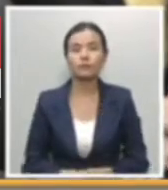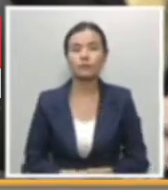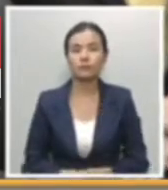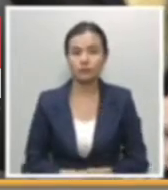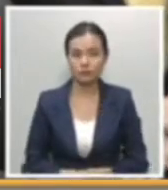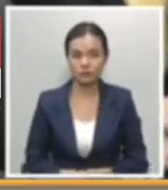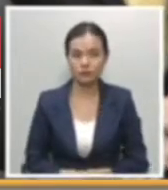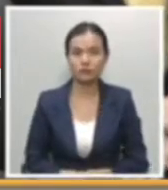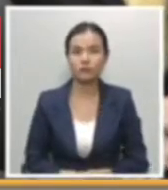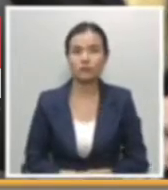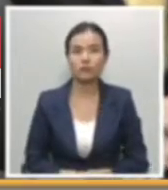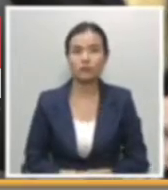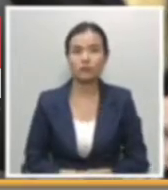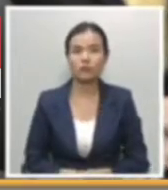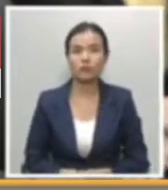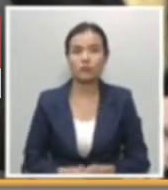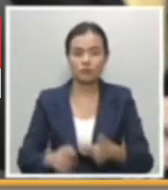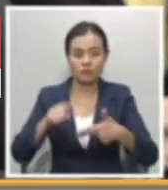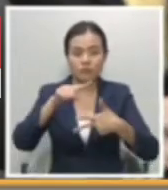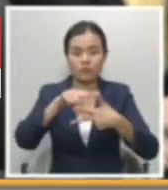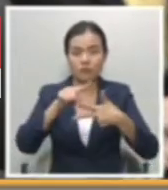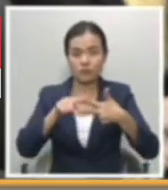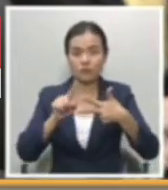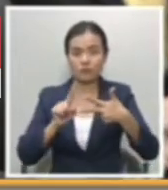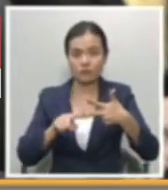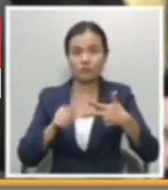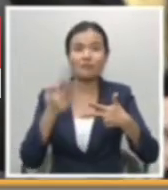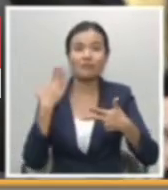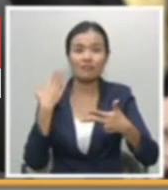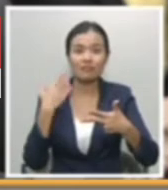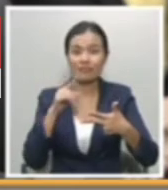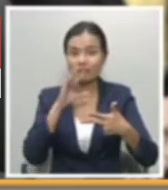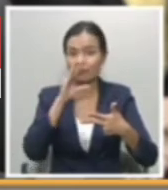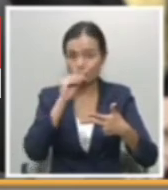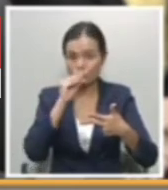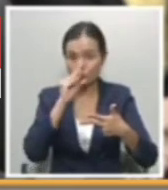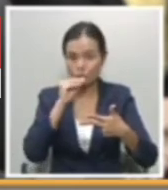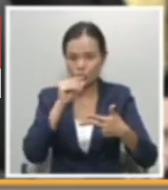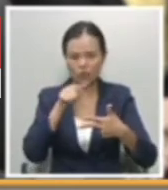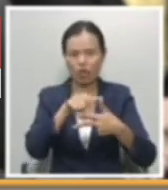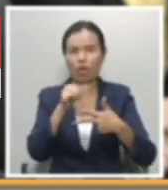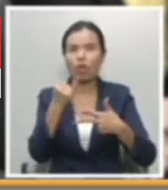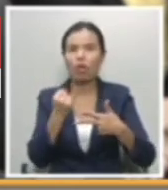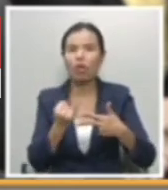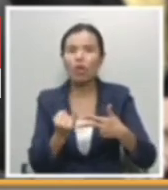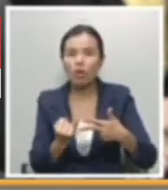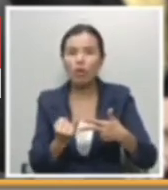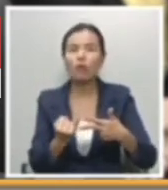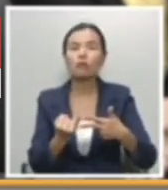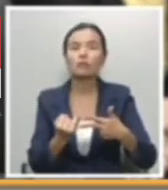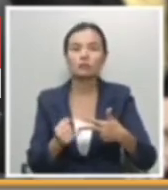เพราะว่าเฟืองทั้ง3ตัวที่ผมกล่าวแต่ที่ผ่านมาทำท่าจะไม่ดีนะฮะ